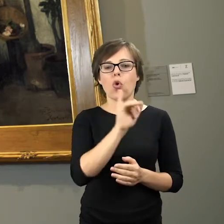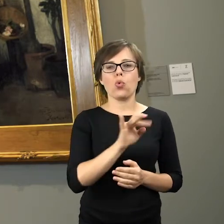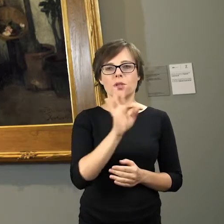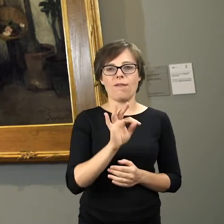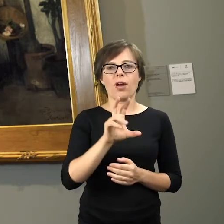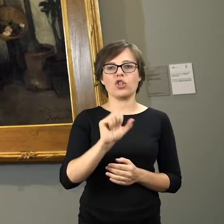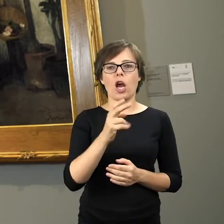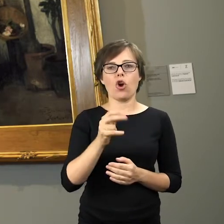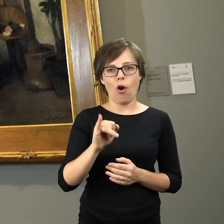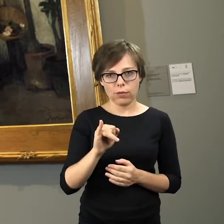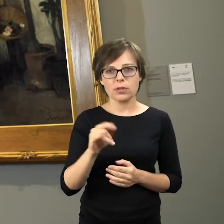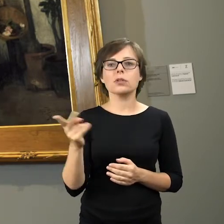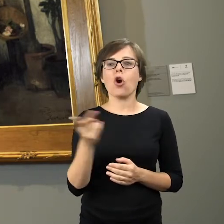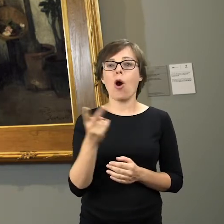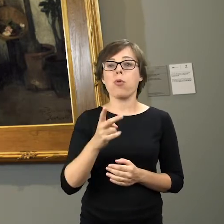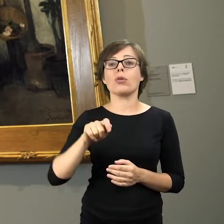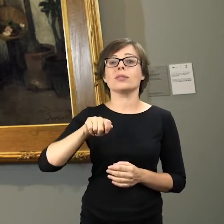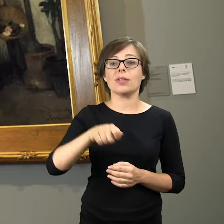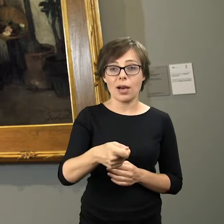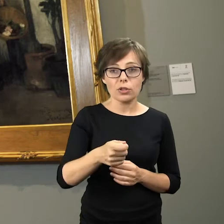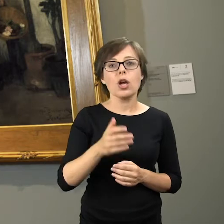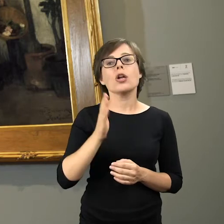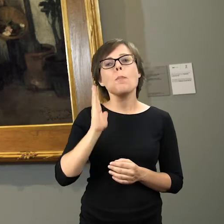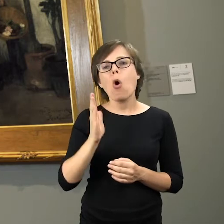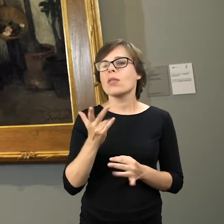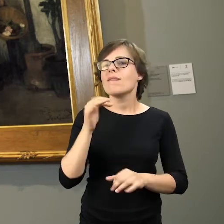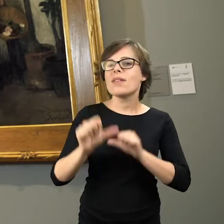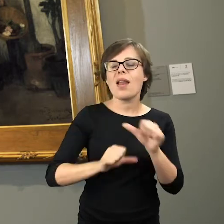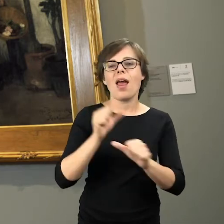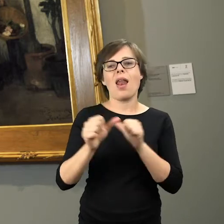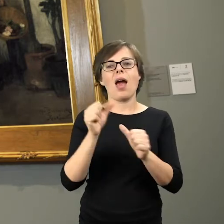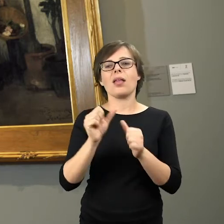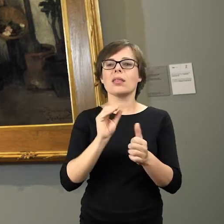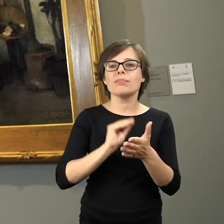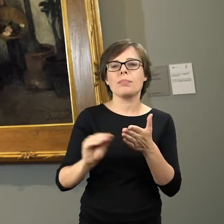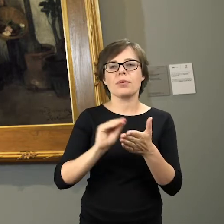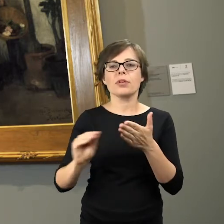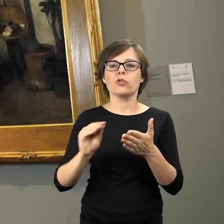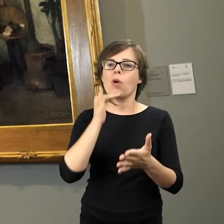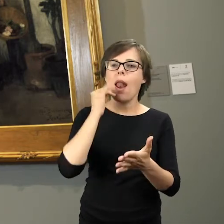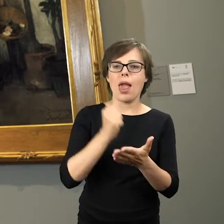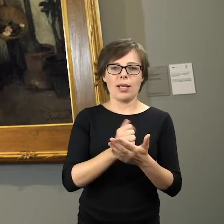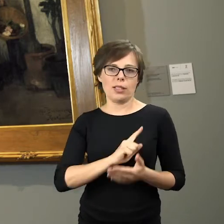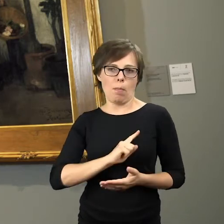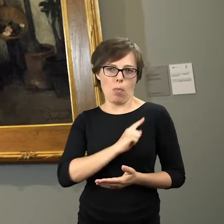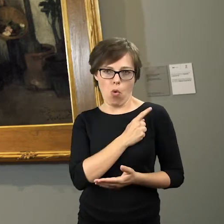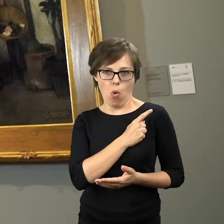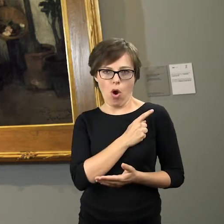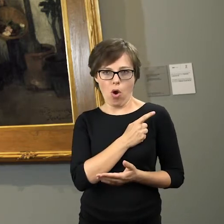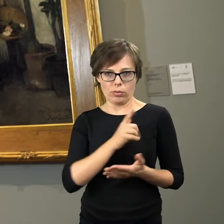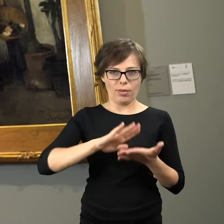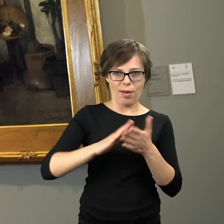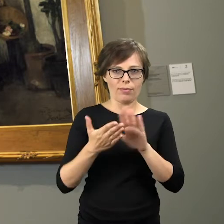będzie prowadziła uczuciową korespondencję i będzie